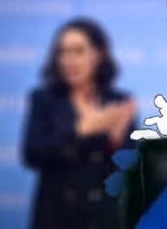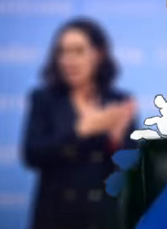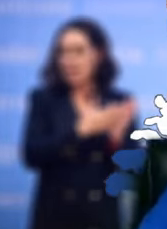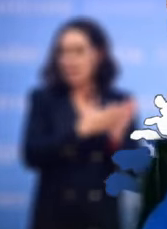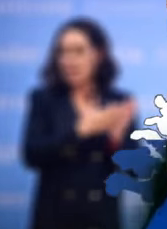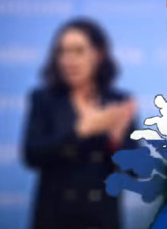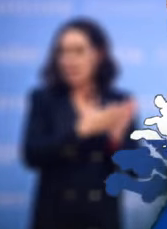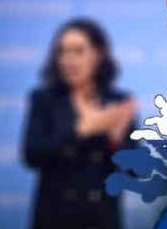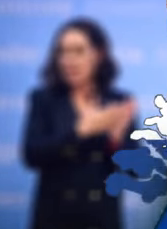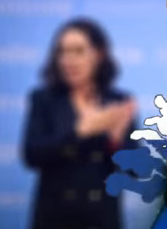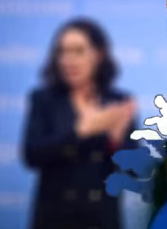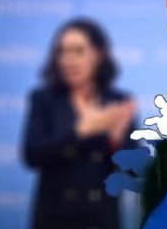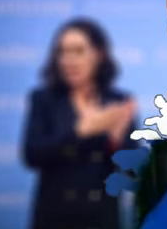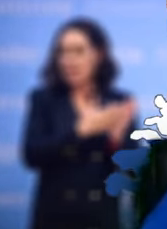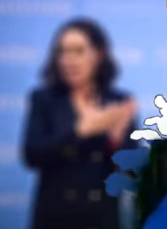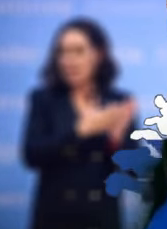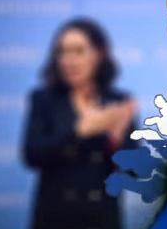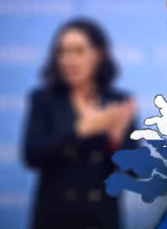normale openingstijden.